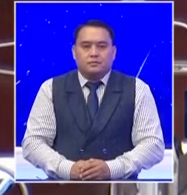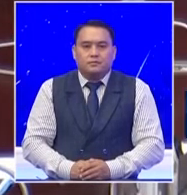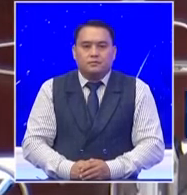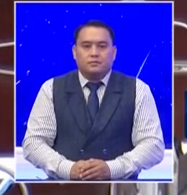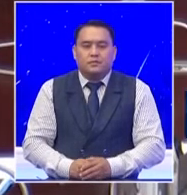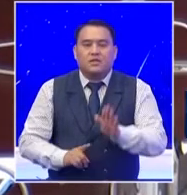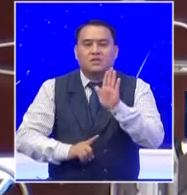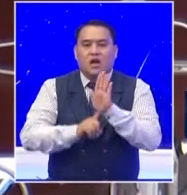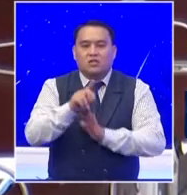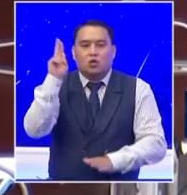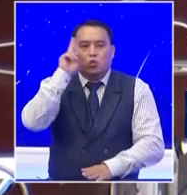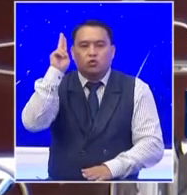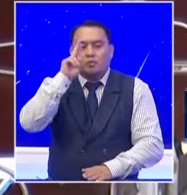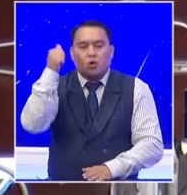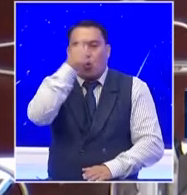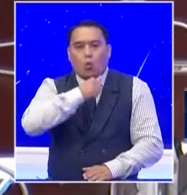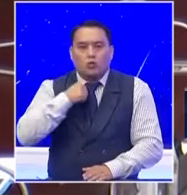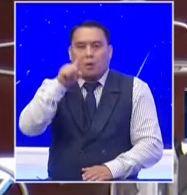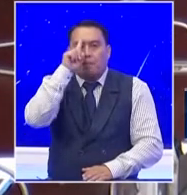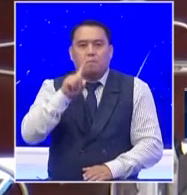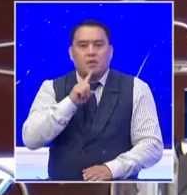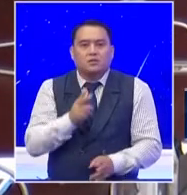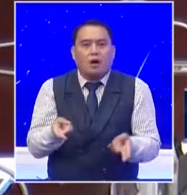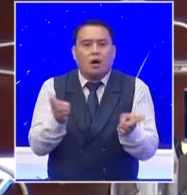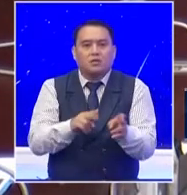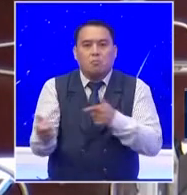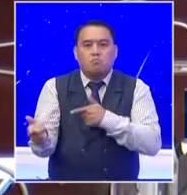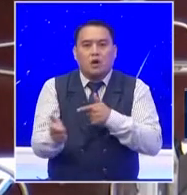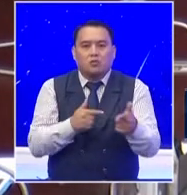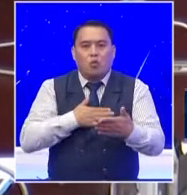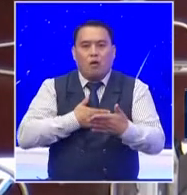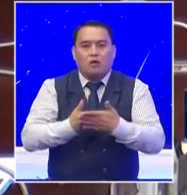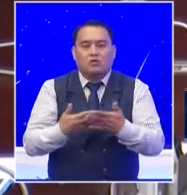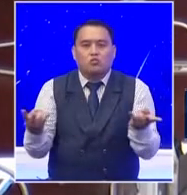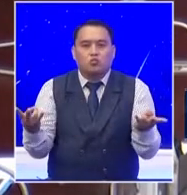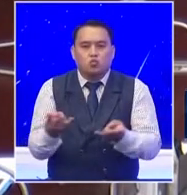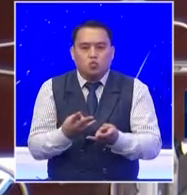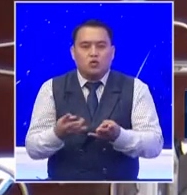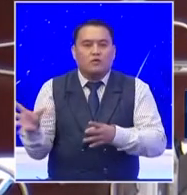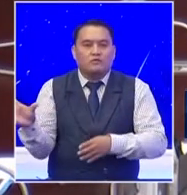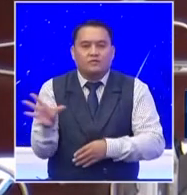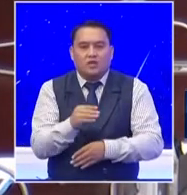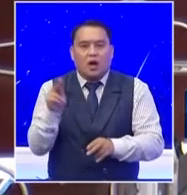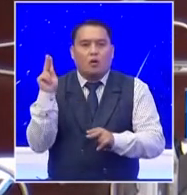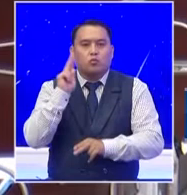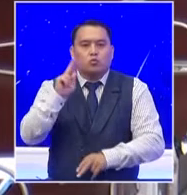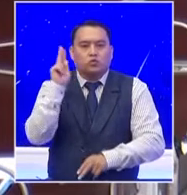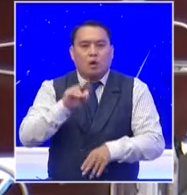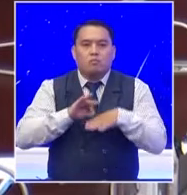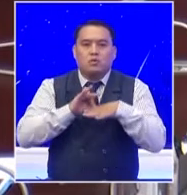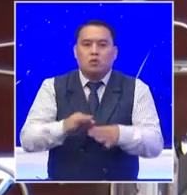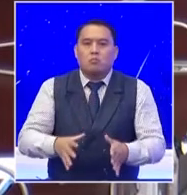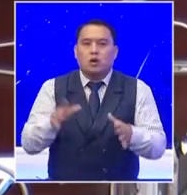До начала учебного года осталось меньше месяца. Подготовку нужно значительно активизировать. Важно доработать всю методологию обучения, провести